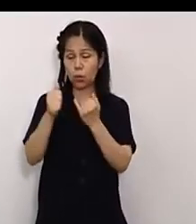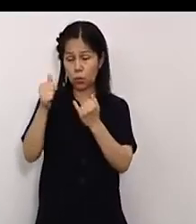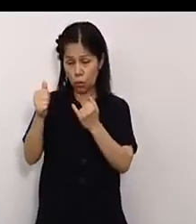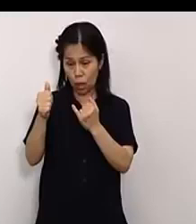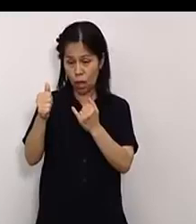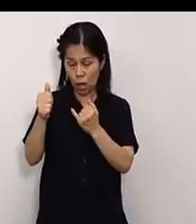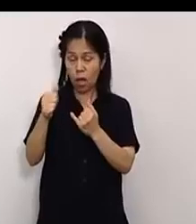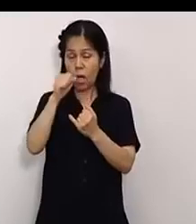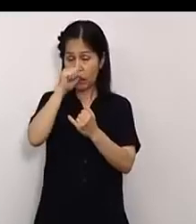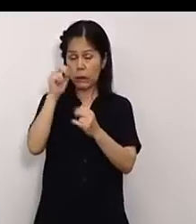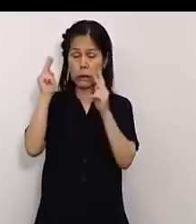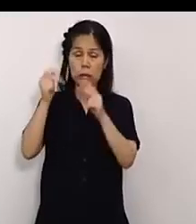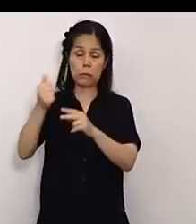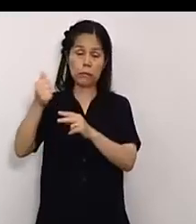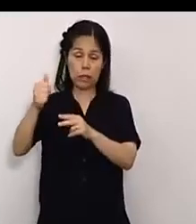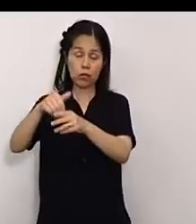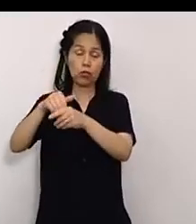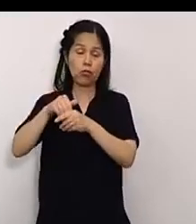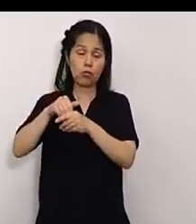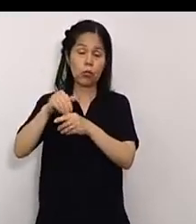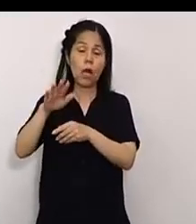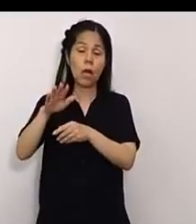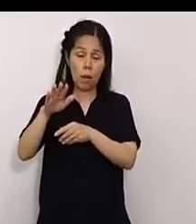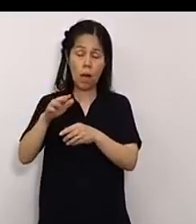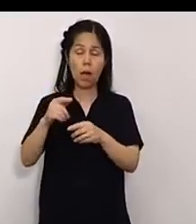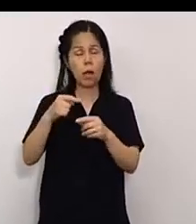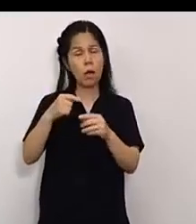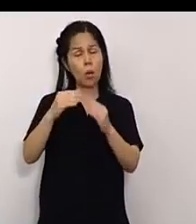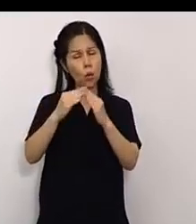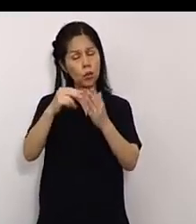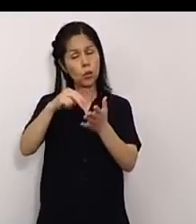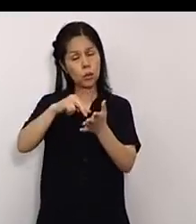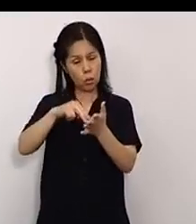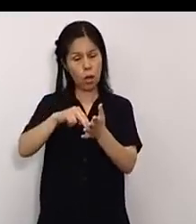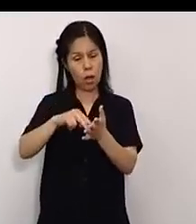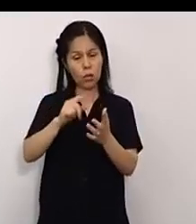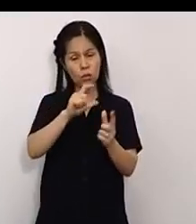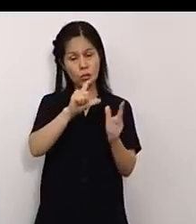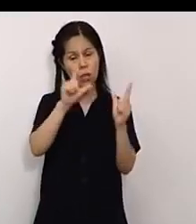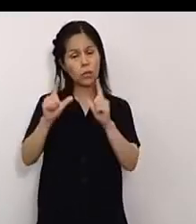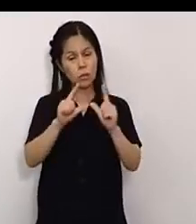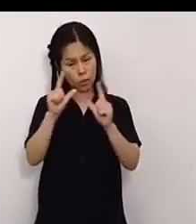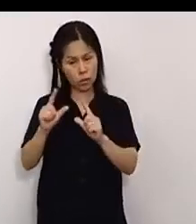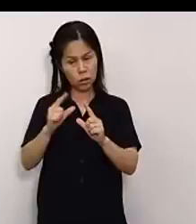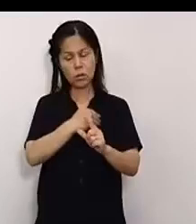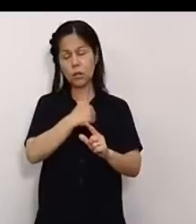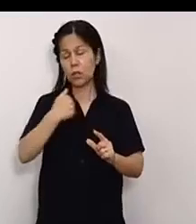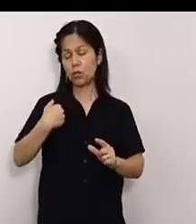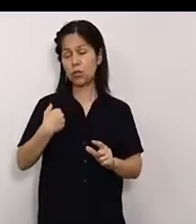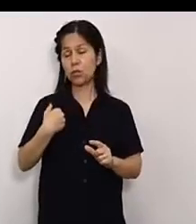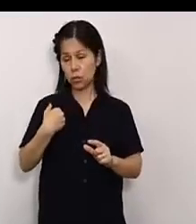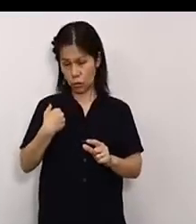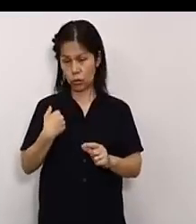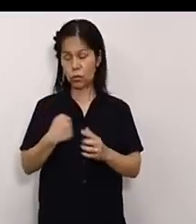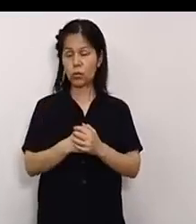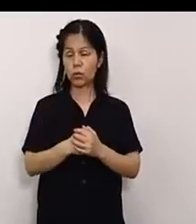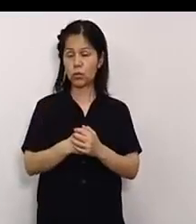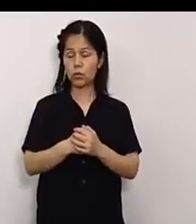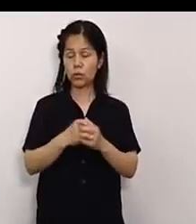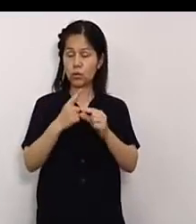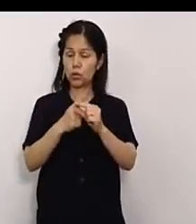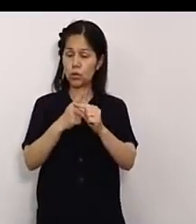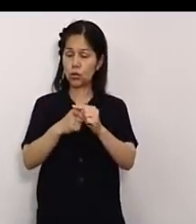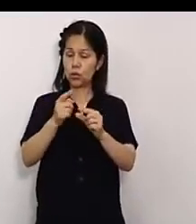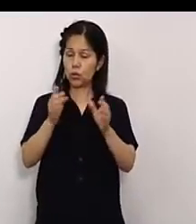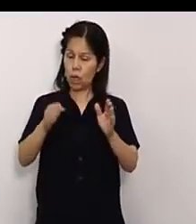い会社に働いていると一家の収入としては割といい暮らしができる、まあ、中間の所得というふうに、まあ、捉